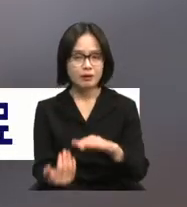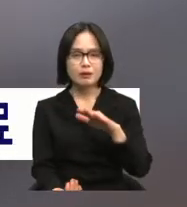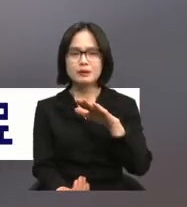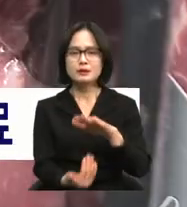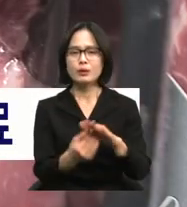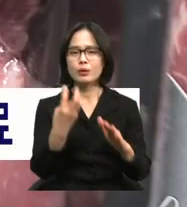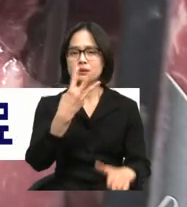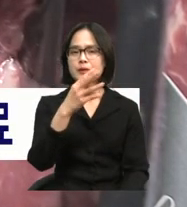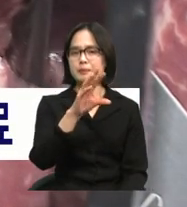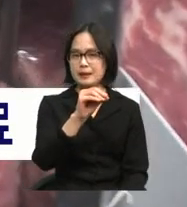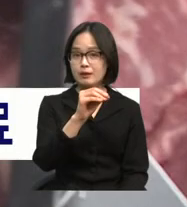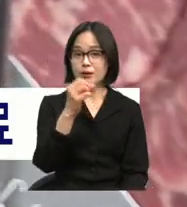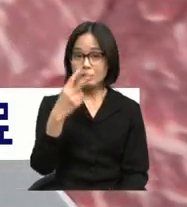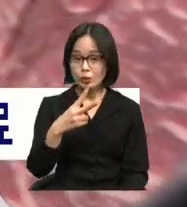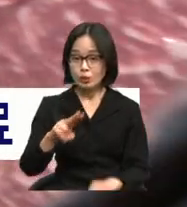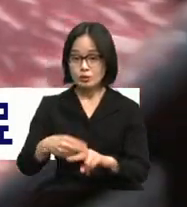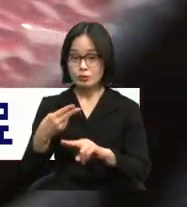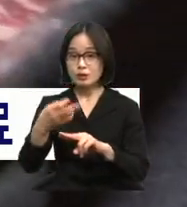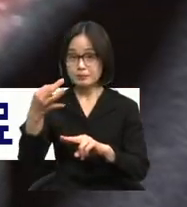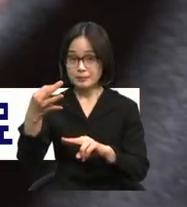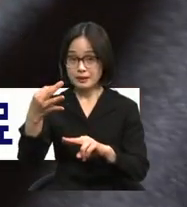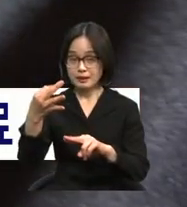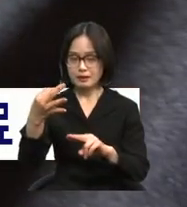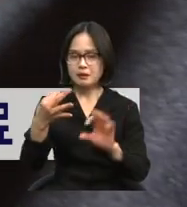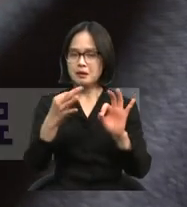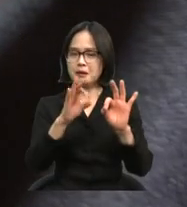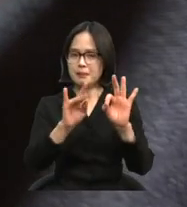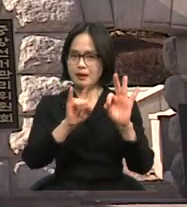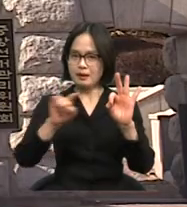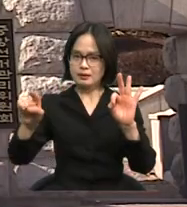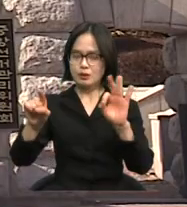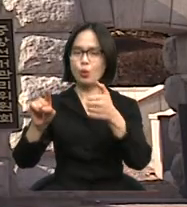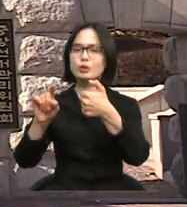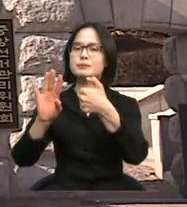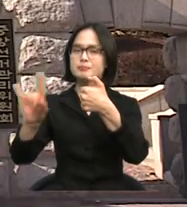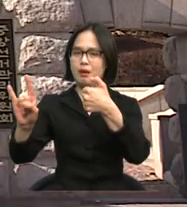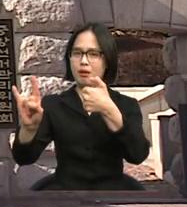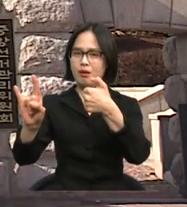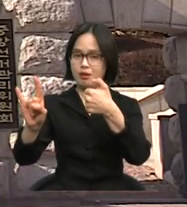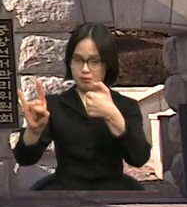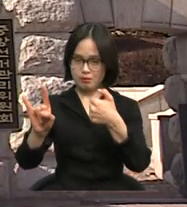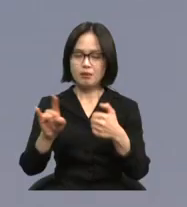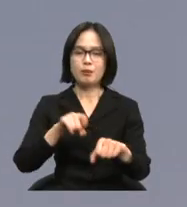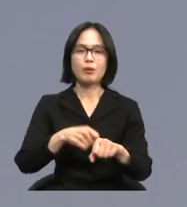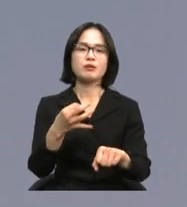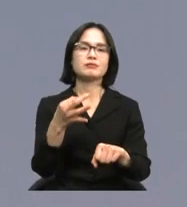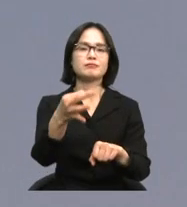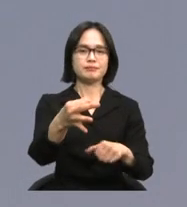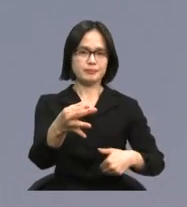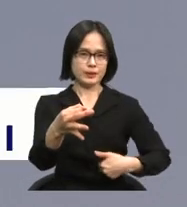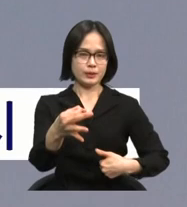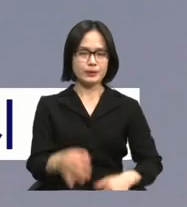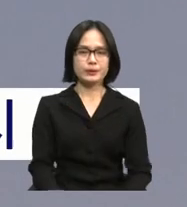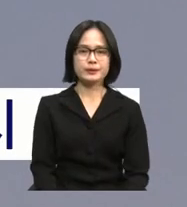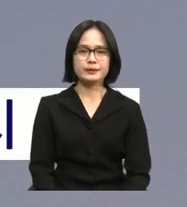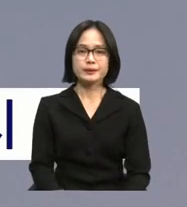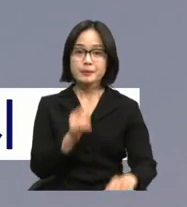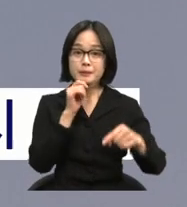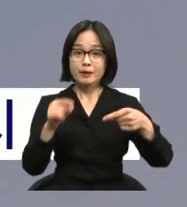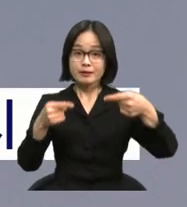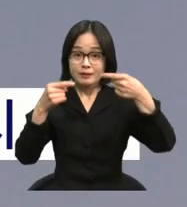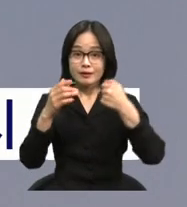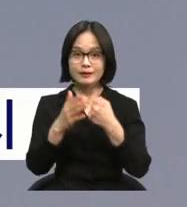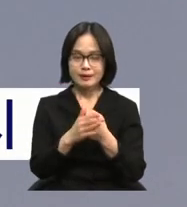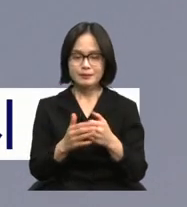10배 이상 50배 이하에 상당하는 과태료가 부과됩니다 중앙선관위는 이후보 예정자 등이 명절 인사 명목으로 금품